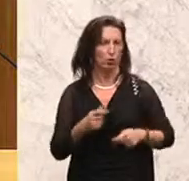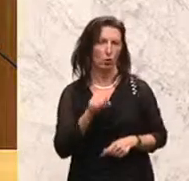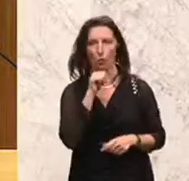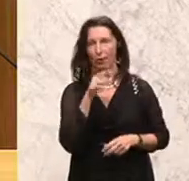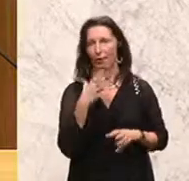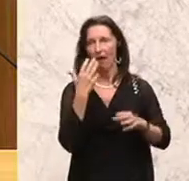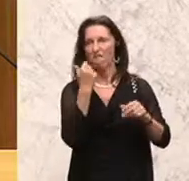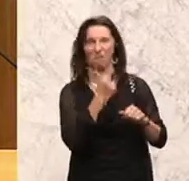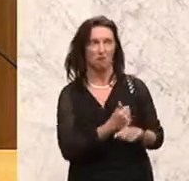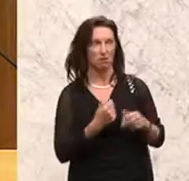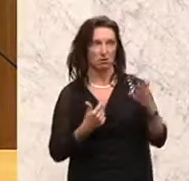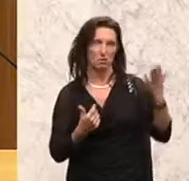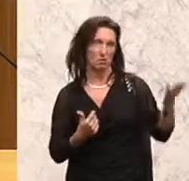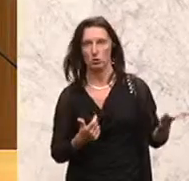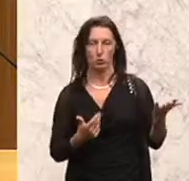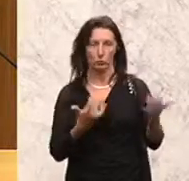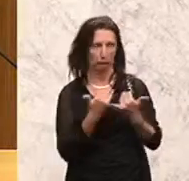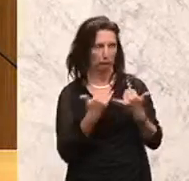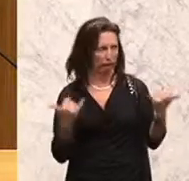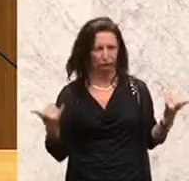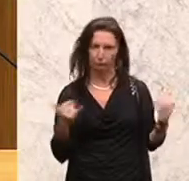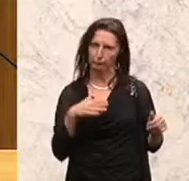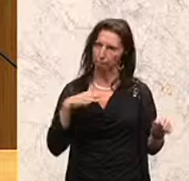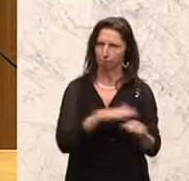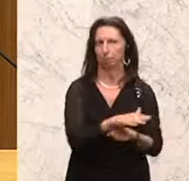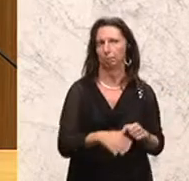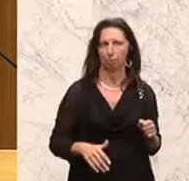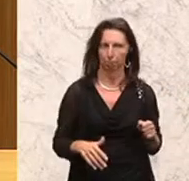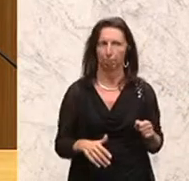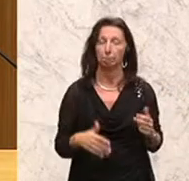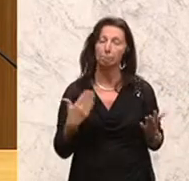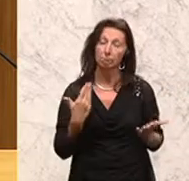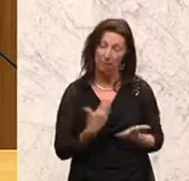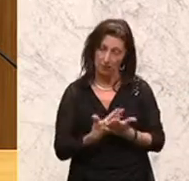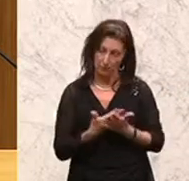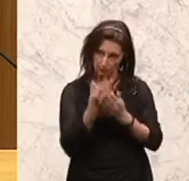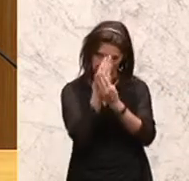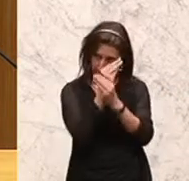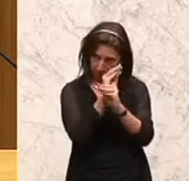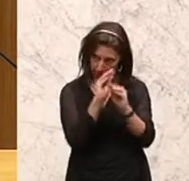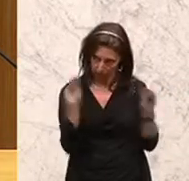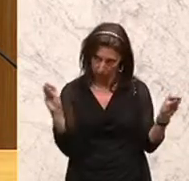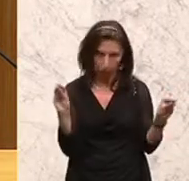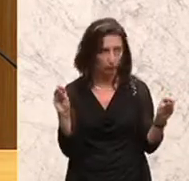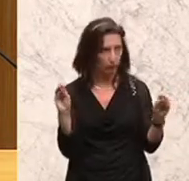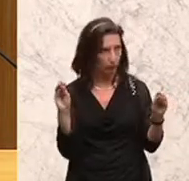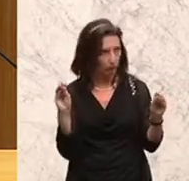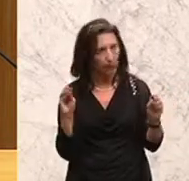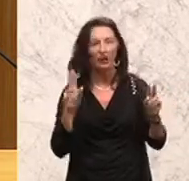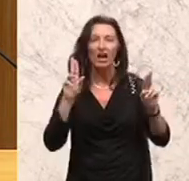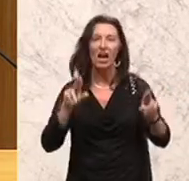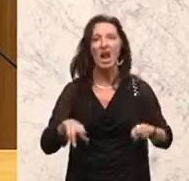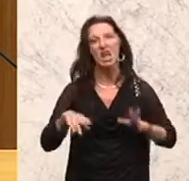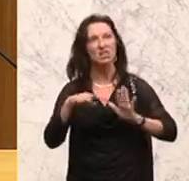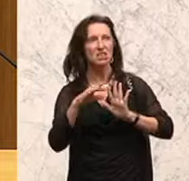Verfassung dermaßen mit Füßen getreten wird. Und daher kann ich nur appellieren, werfen Sie die Rechtsordnung nicht über Bord, nur